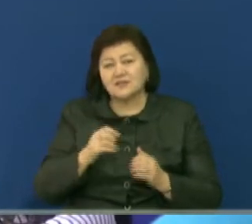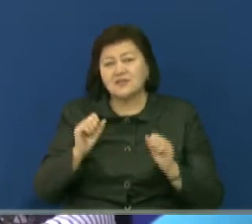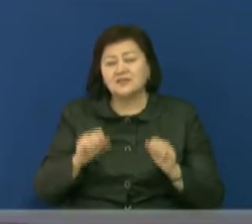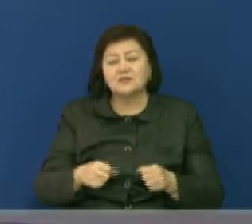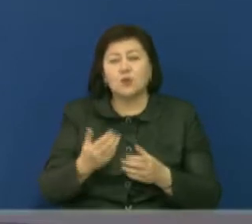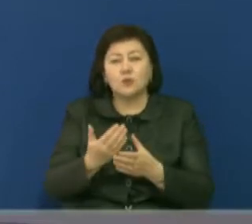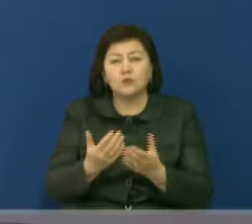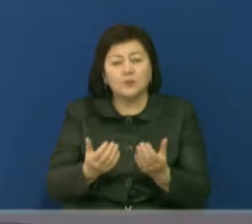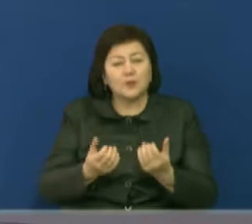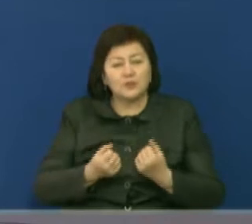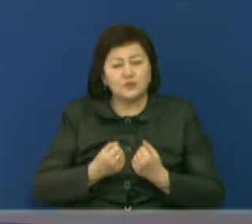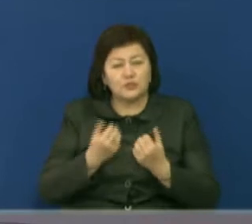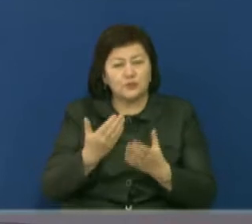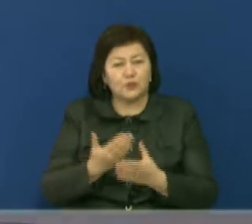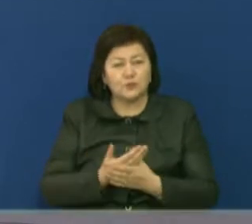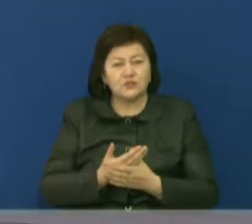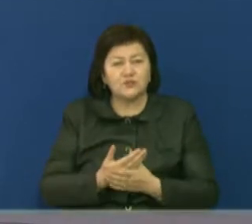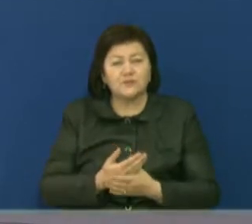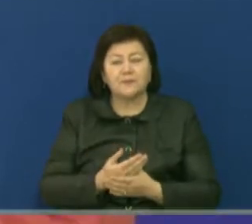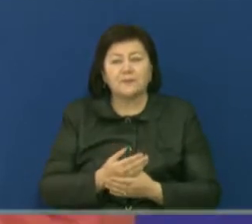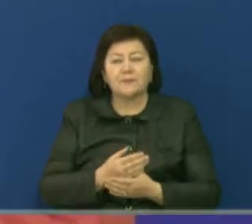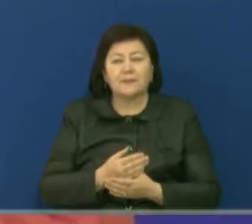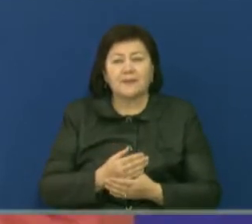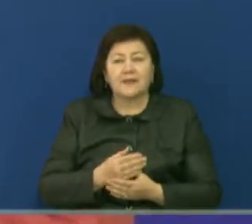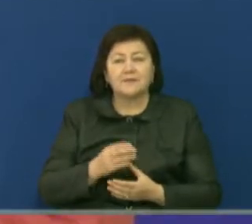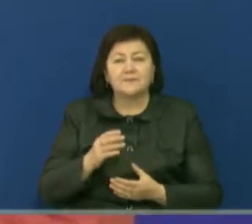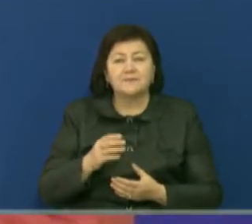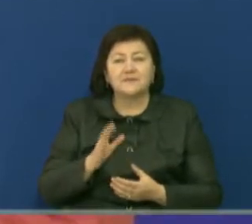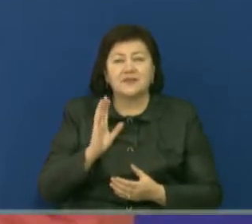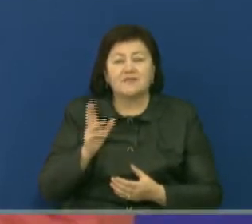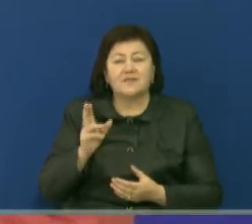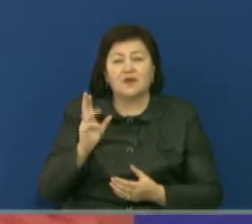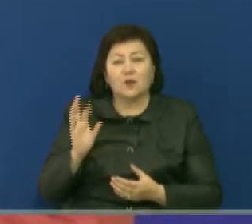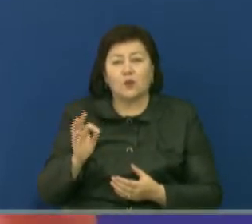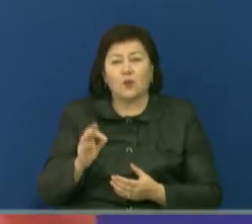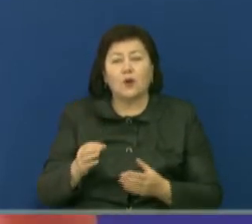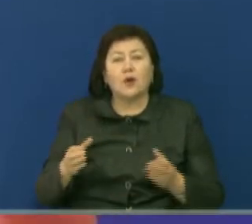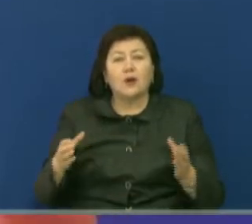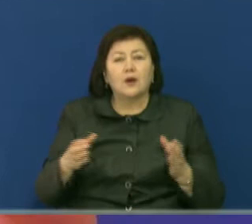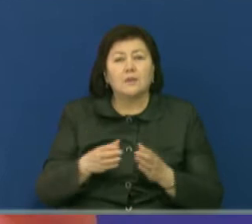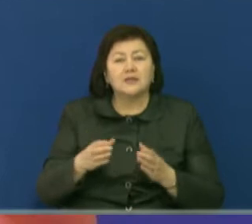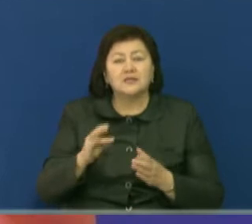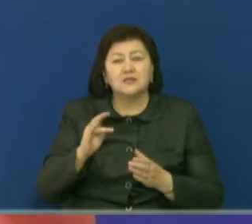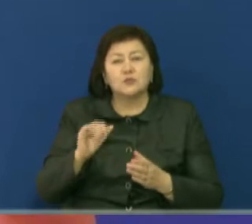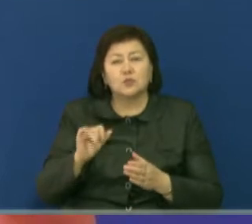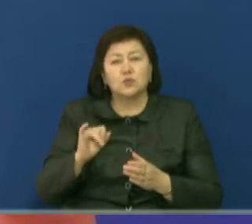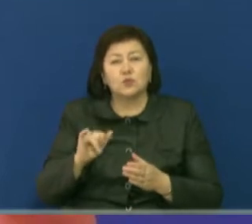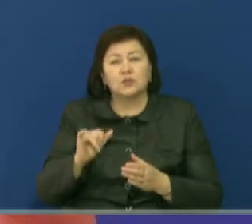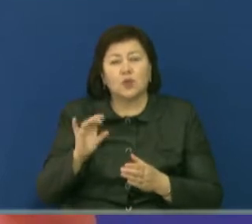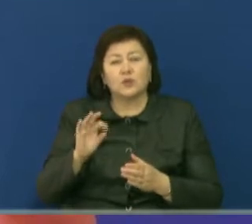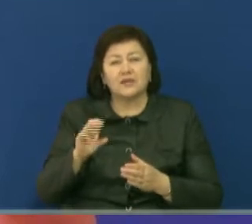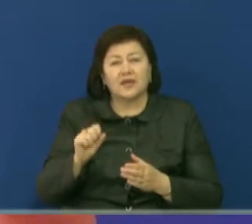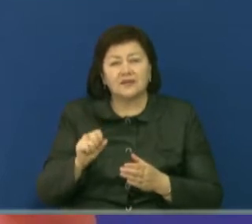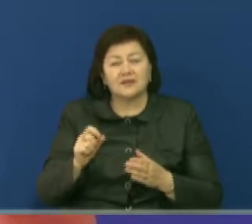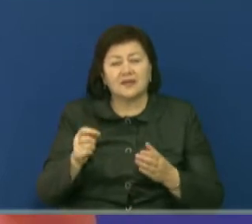такую помощь. Тем временем Восточно-Казахстанский областной филиал партии «Нур-Отан» объявил акцию «Безбергемыс». Объявляется акция